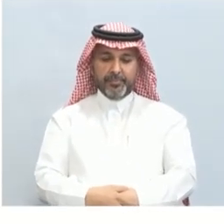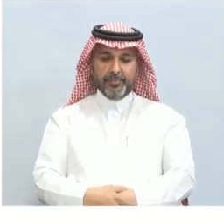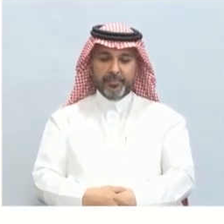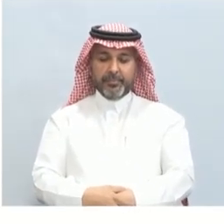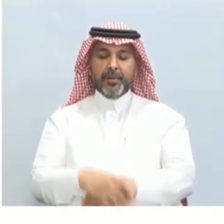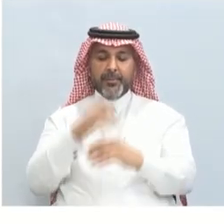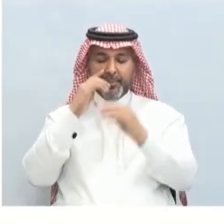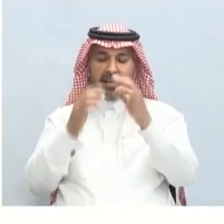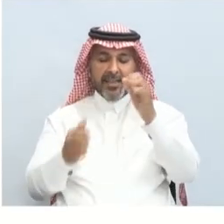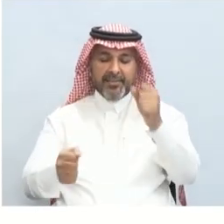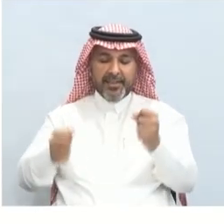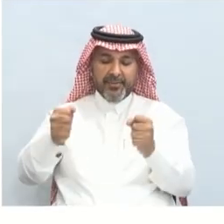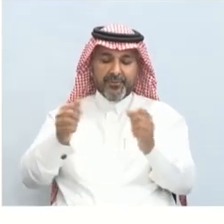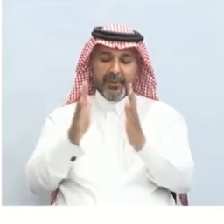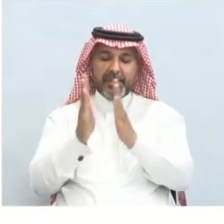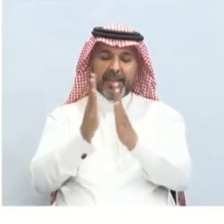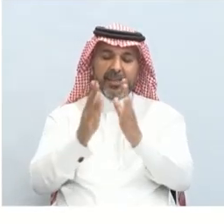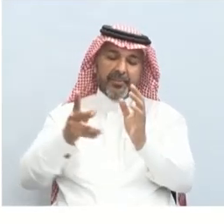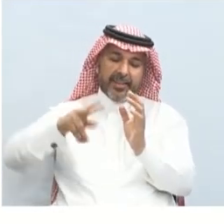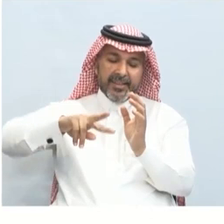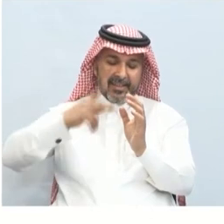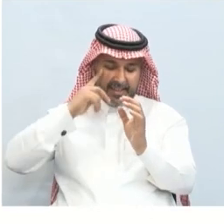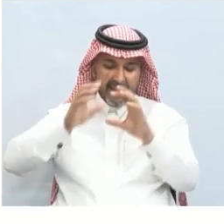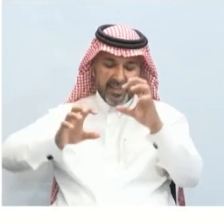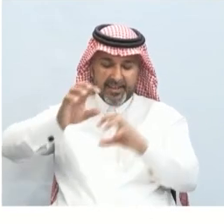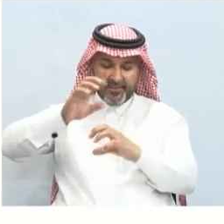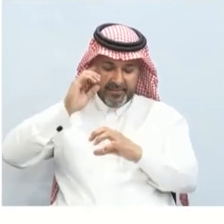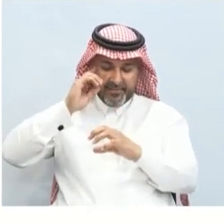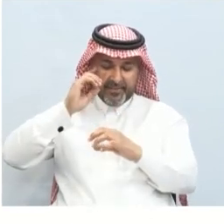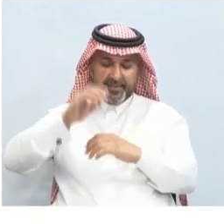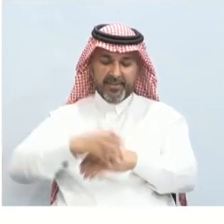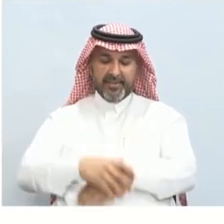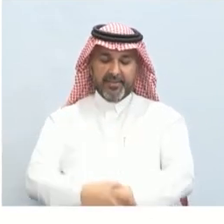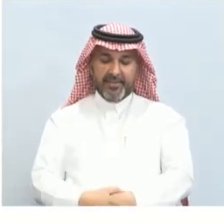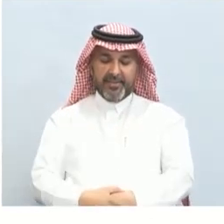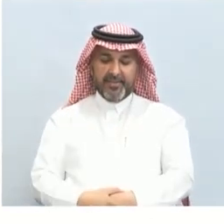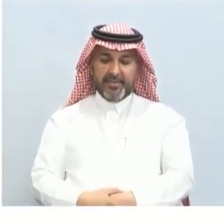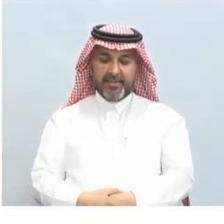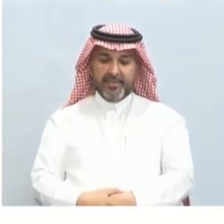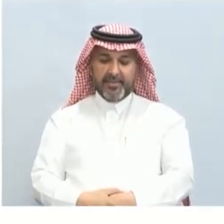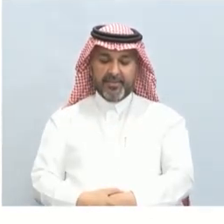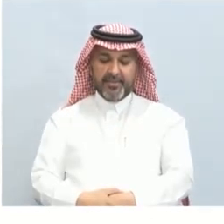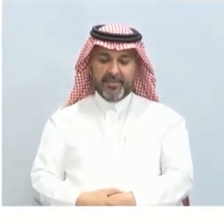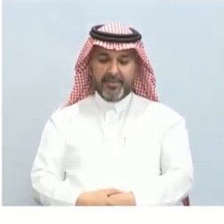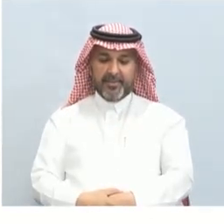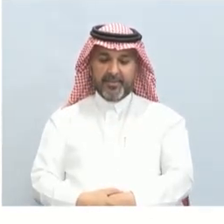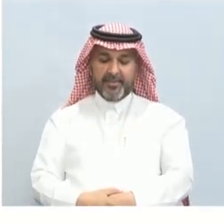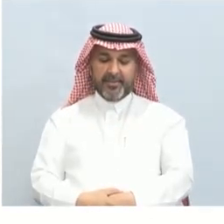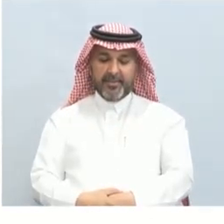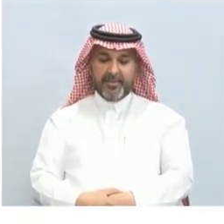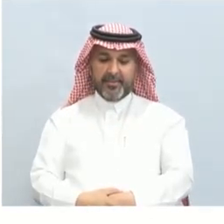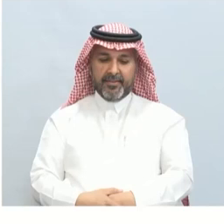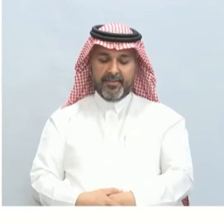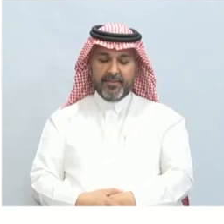يهديه لف لنا الصحن شوي وبالتالي هو ما اختلف ترتيب العناصر وانما فقط واحد لف الصحن شوي كذا